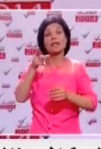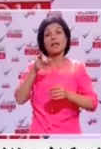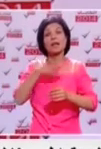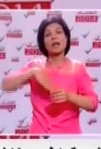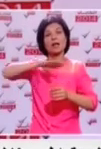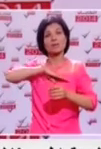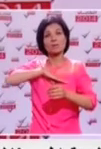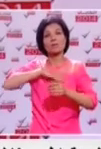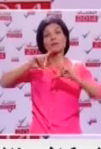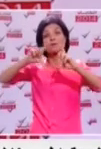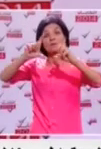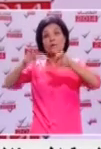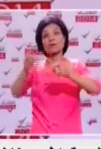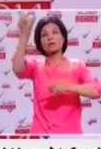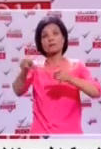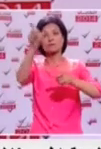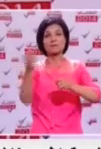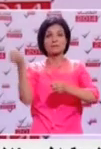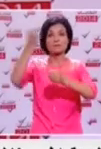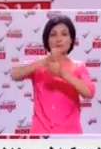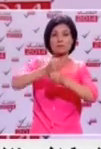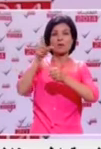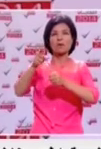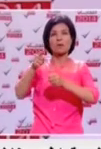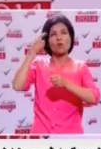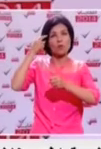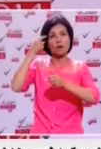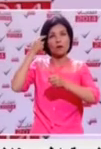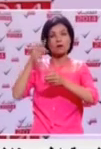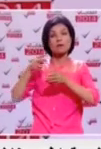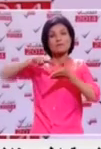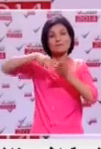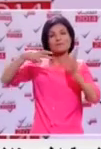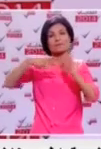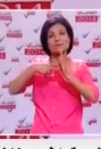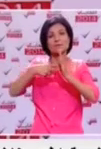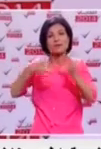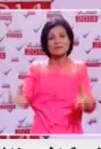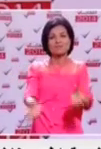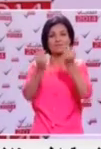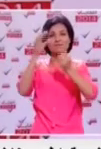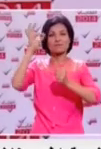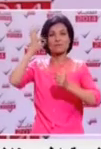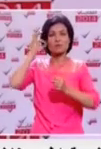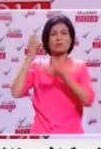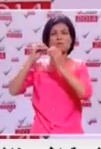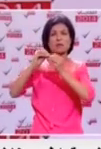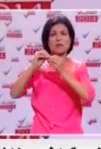لدى مؤسسيه يقينا من أن السبل المتوخاة لانتشال البلاد من